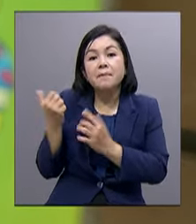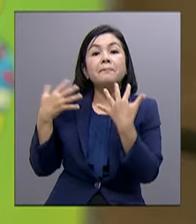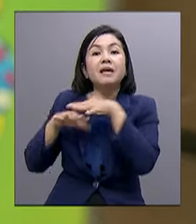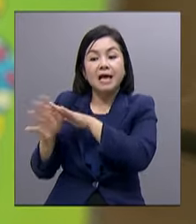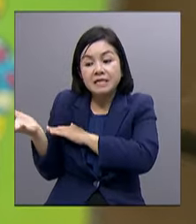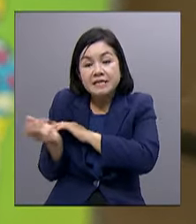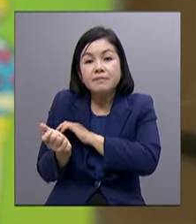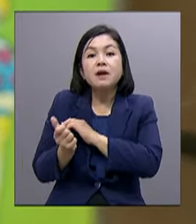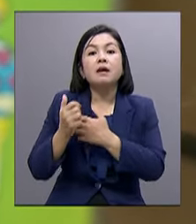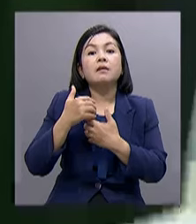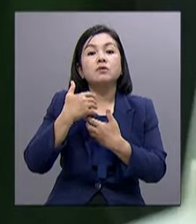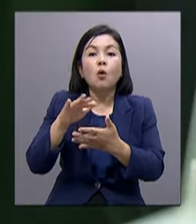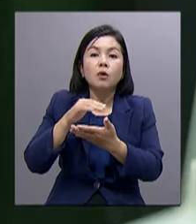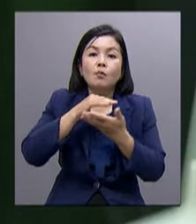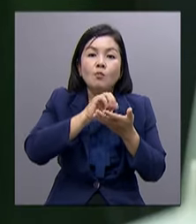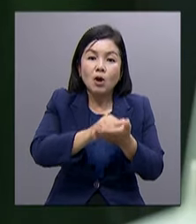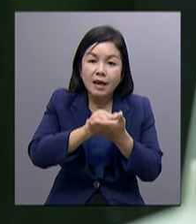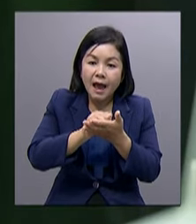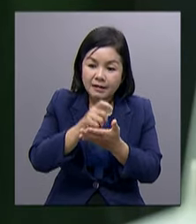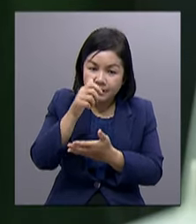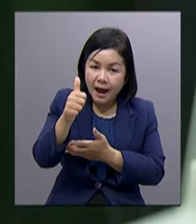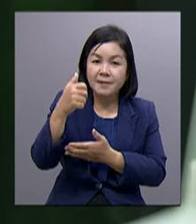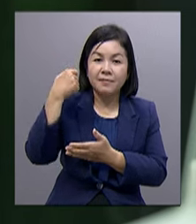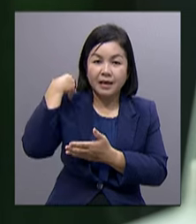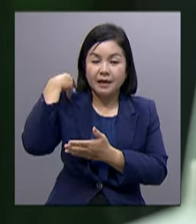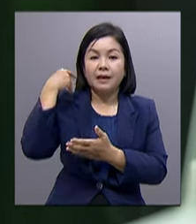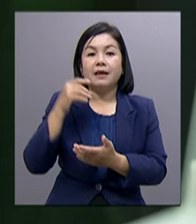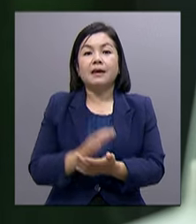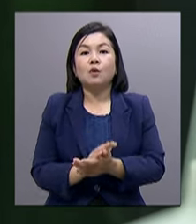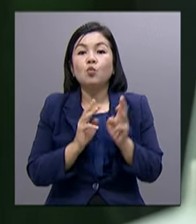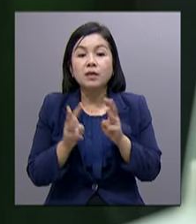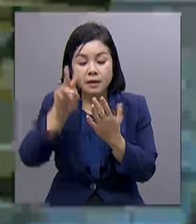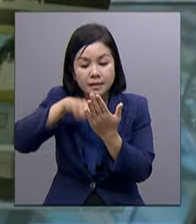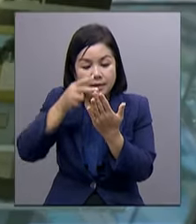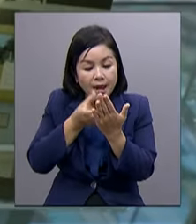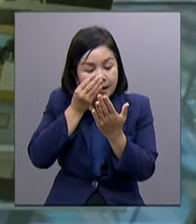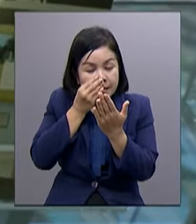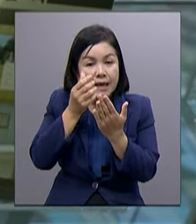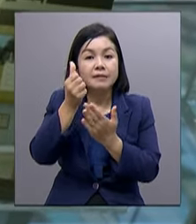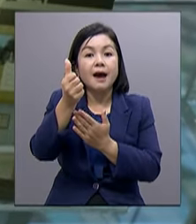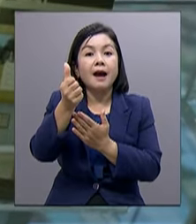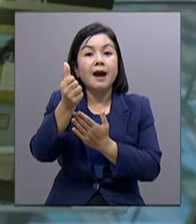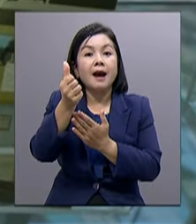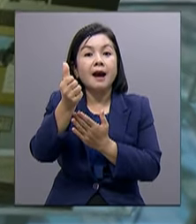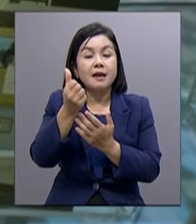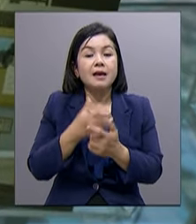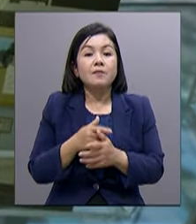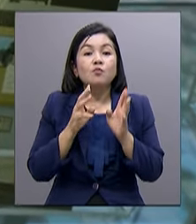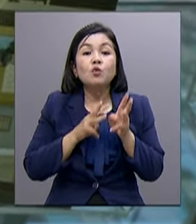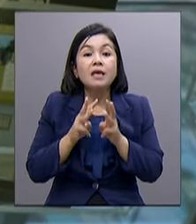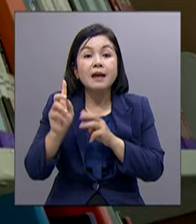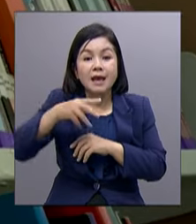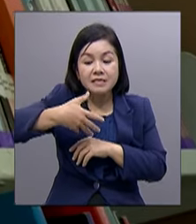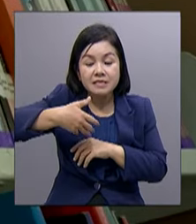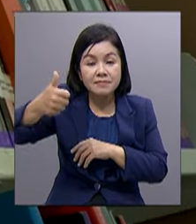ะคะแล้วก็เอามาใช้บริการให้กับผู้ใช้บริการท่านนั้นเอาไปอ่านหนังสือก็คือสามารถยืมหนังสือที่ต่